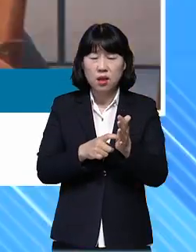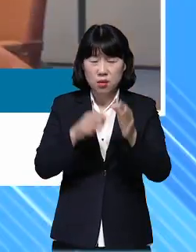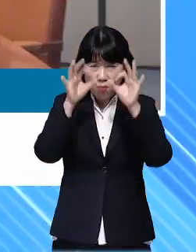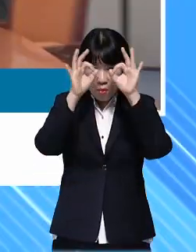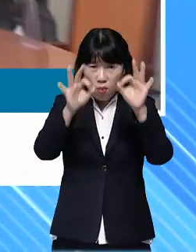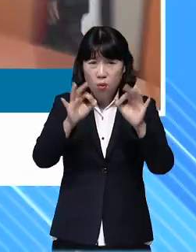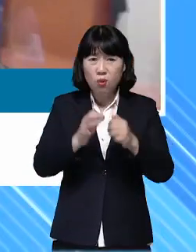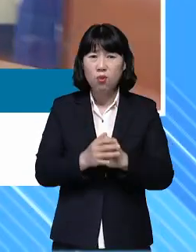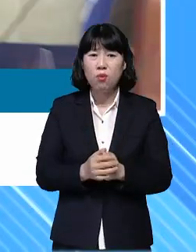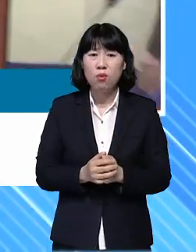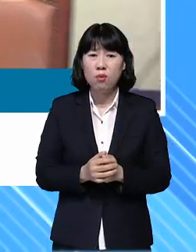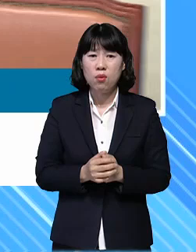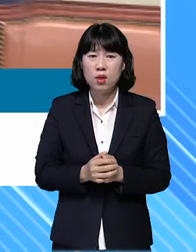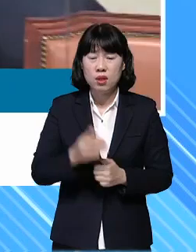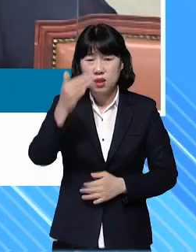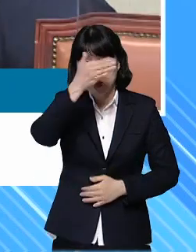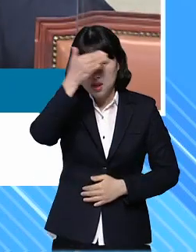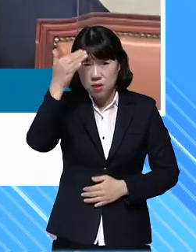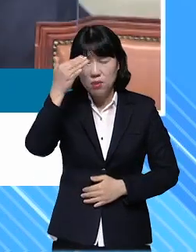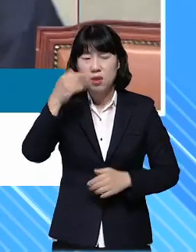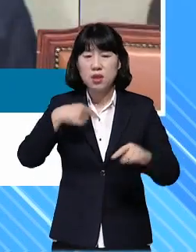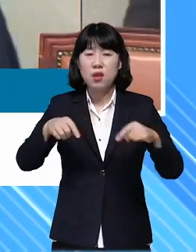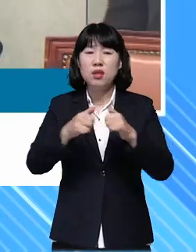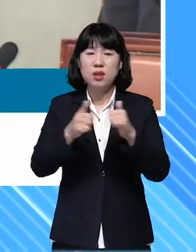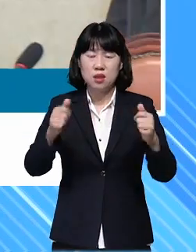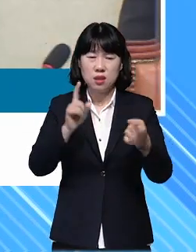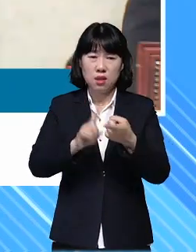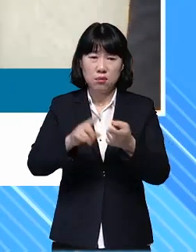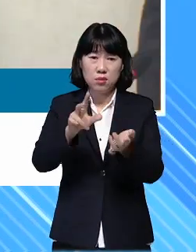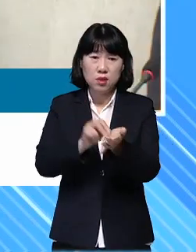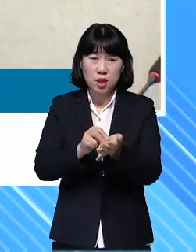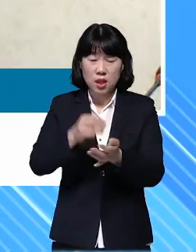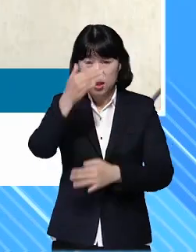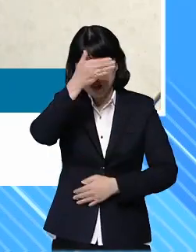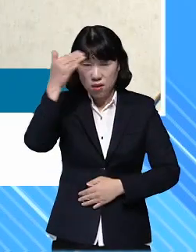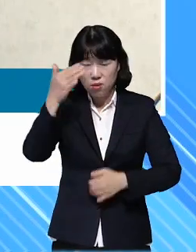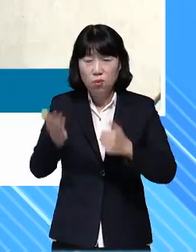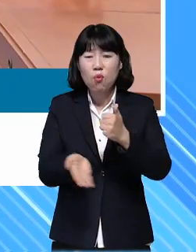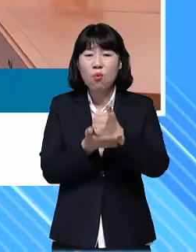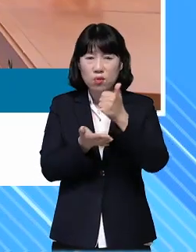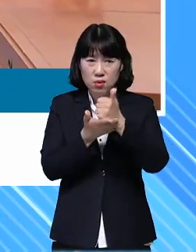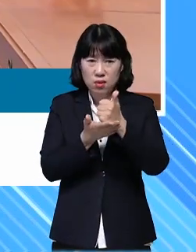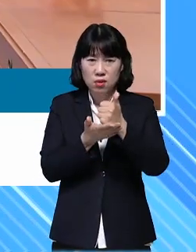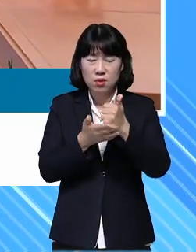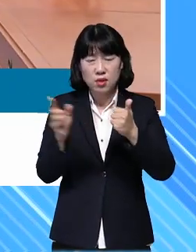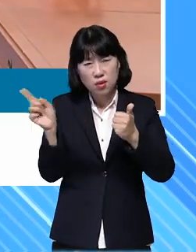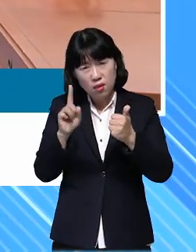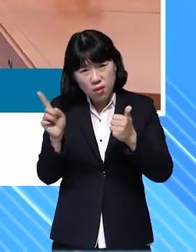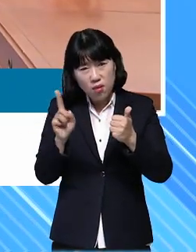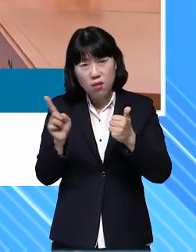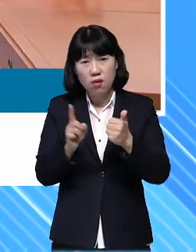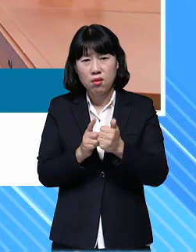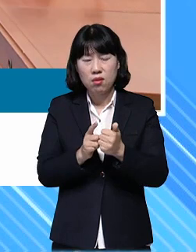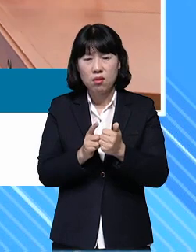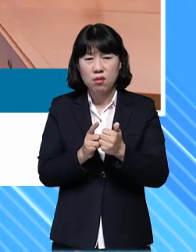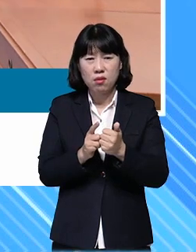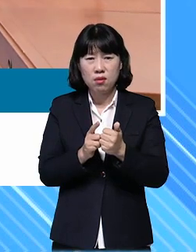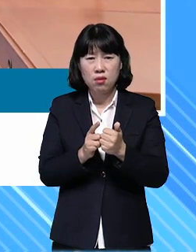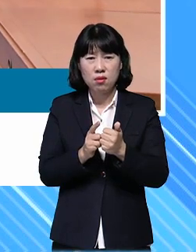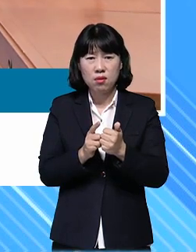같은데 청년 정치인에 대한 문제, 또 청년 공천에 대한 문제, 이런 식의 세대